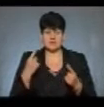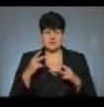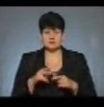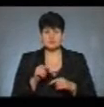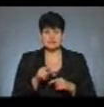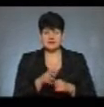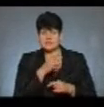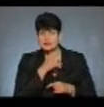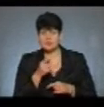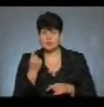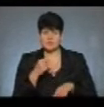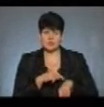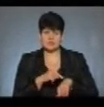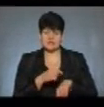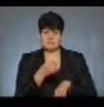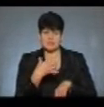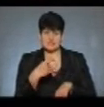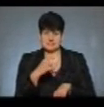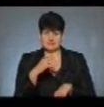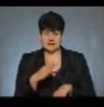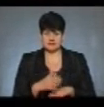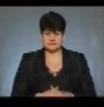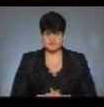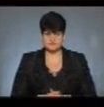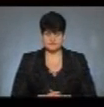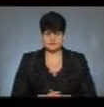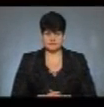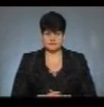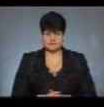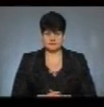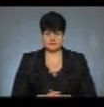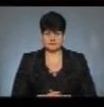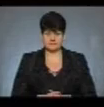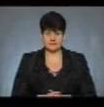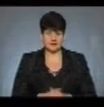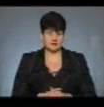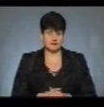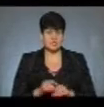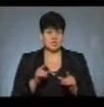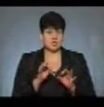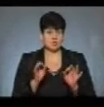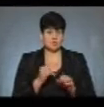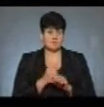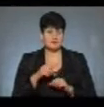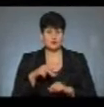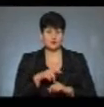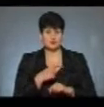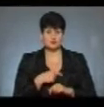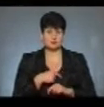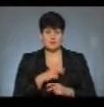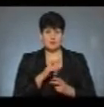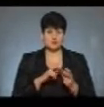Її тривалість – 1 година 15 хвилин. Нам нічого робить. Мій друг собі пошукає